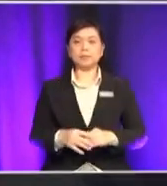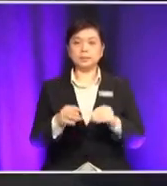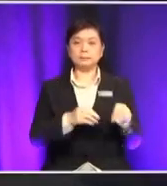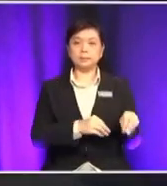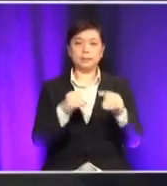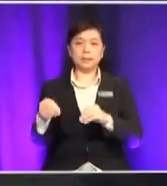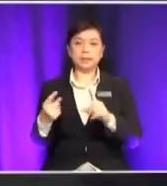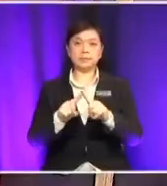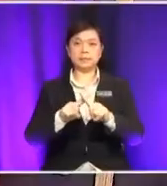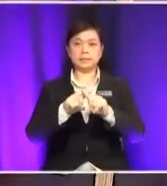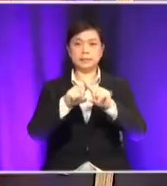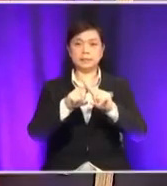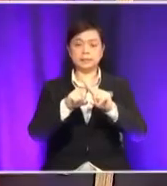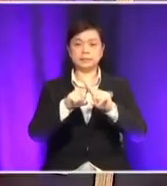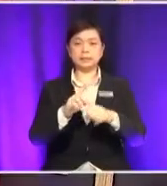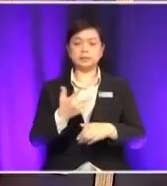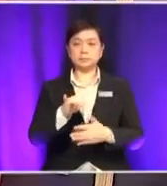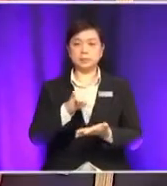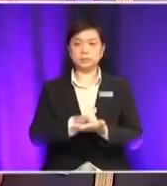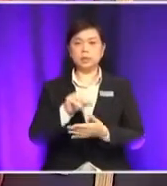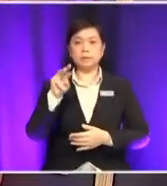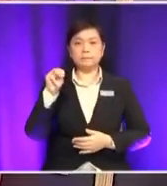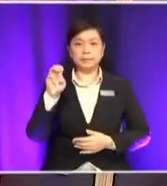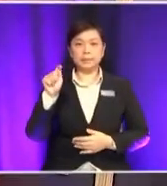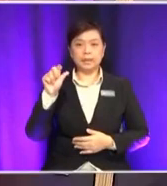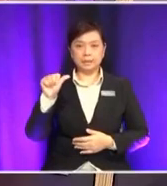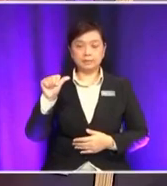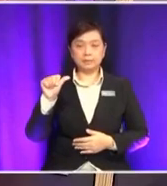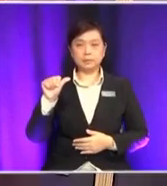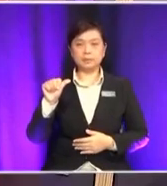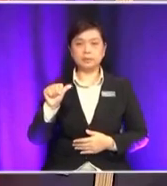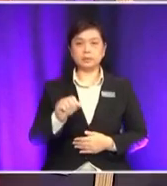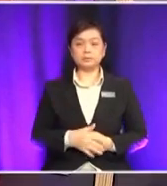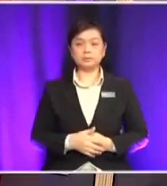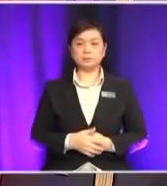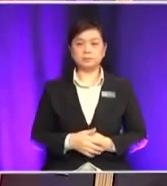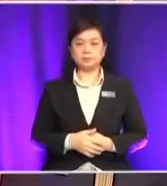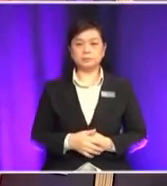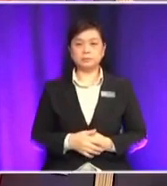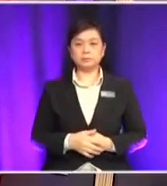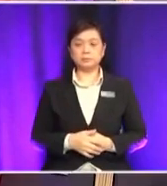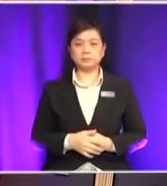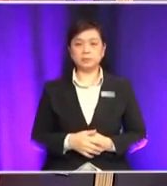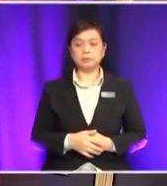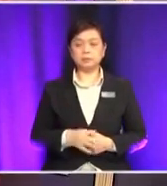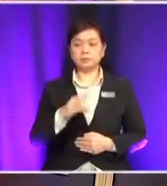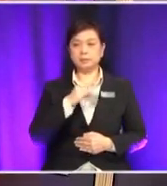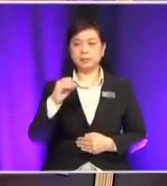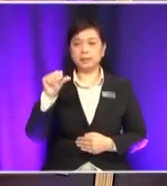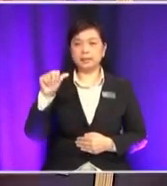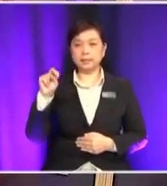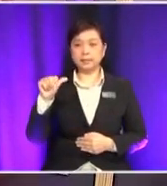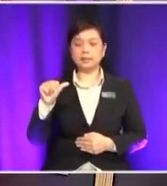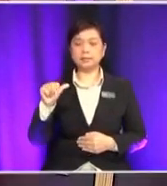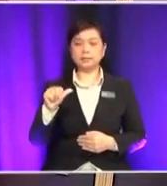penting di metafase ialah cara Kromosom homolog itu menyusun di Ena fasa Bagaimana Kromosom homolog berpisah